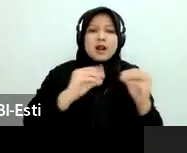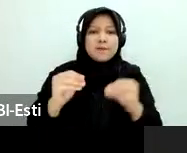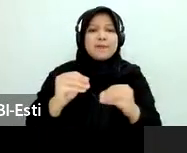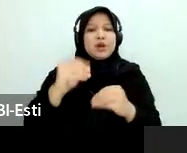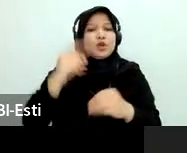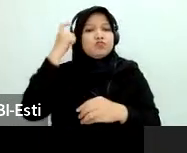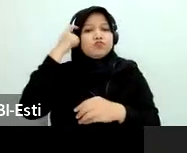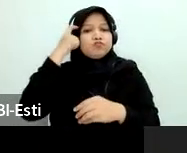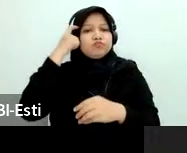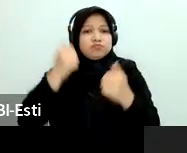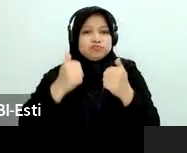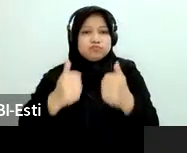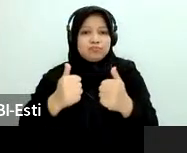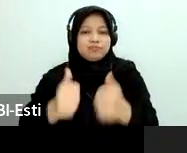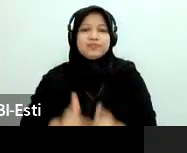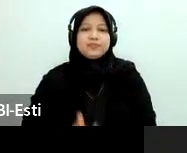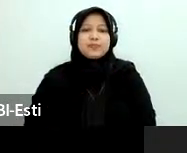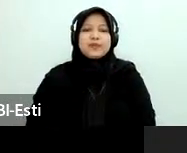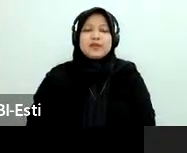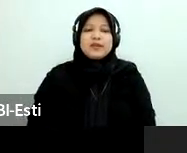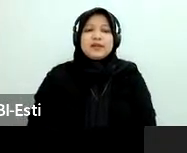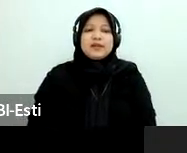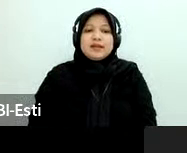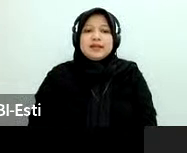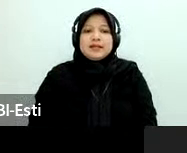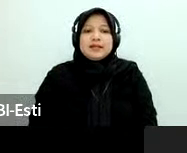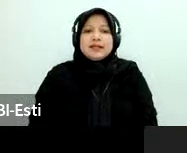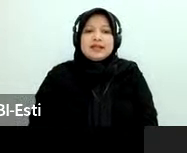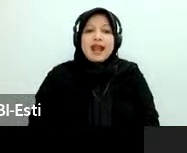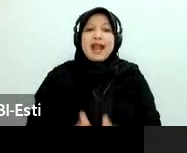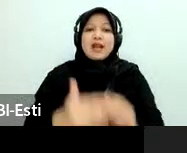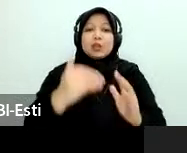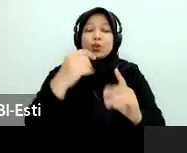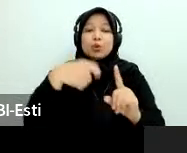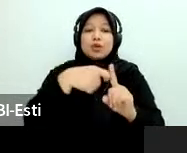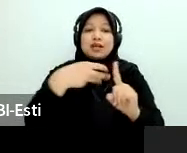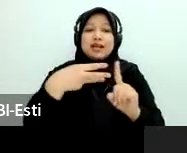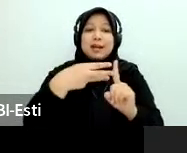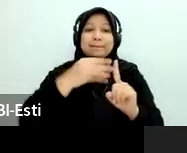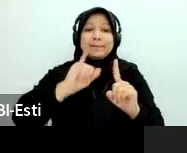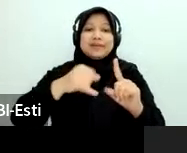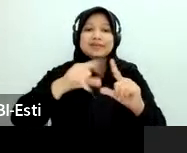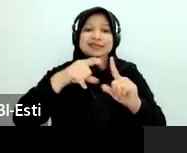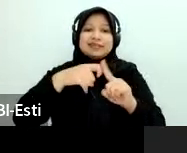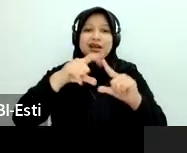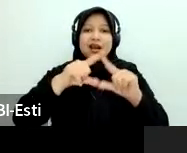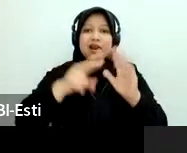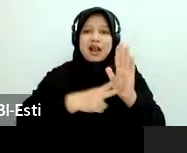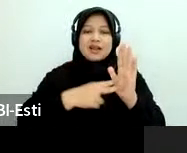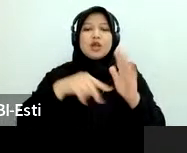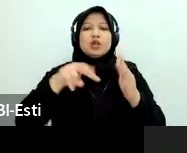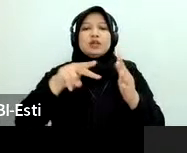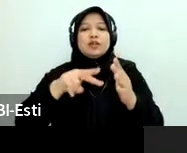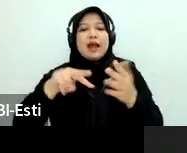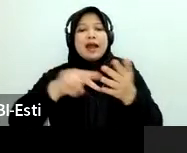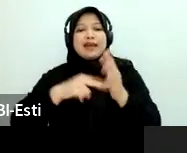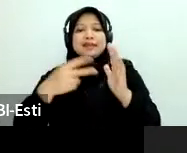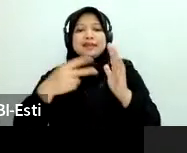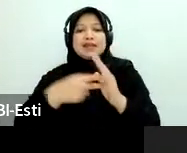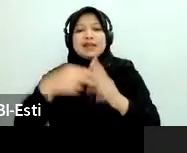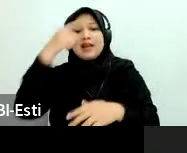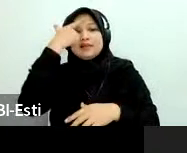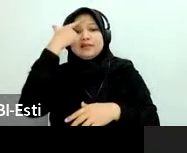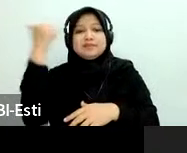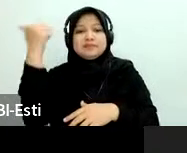kebijakan disini kemudian diasosiasikan dengan am kepandaian kemahiran dan juga kebijaksanaan-kebijaksanaan